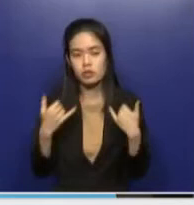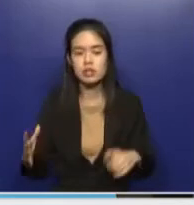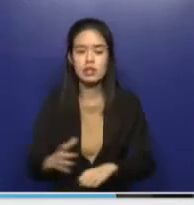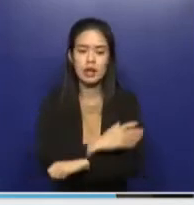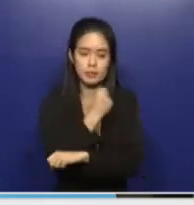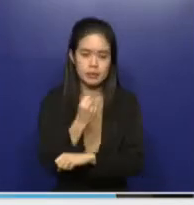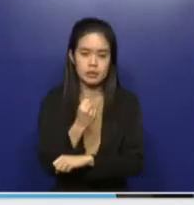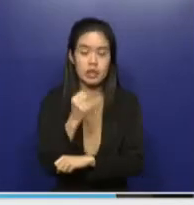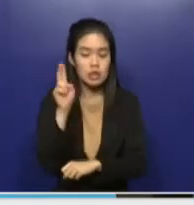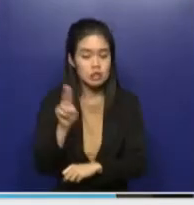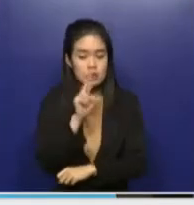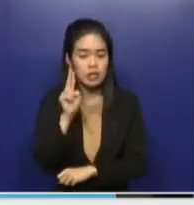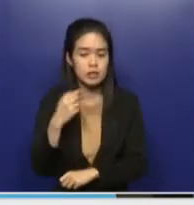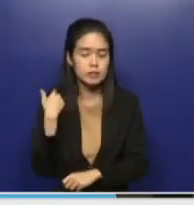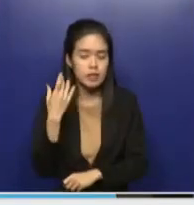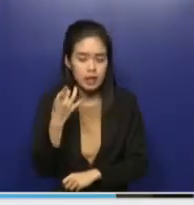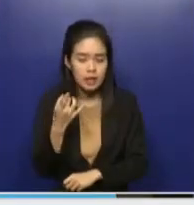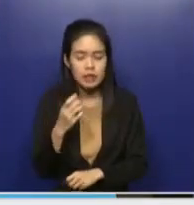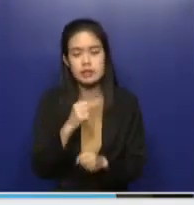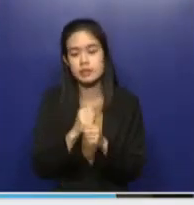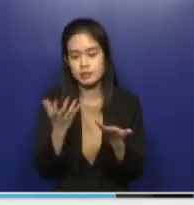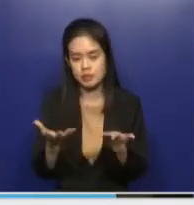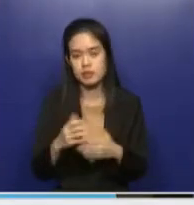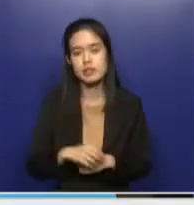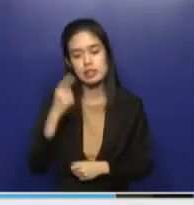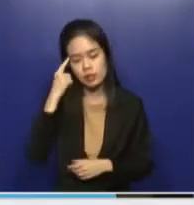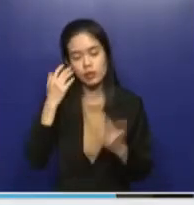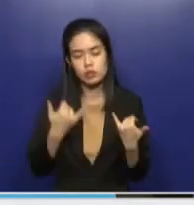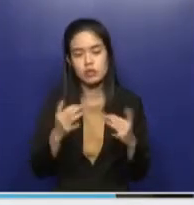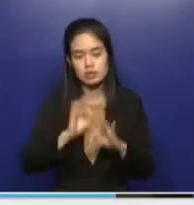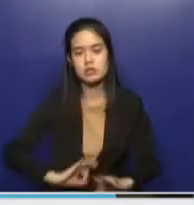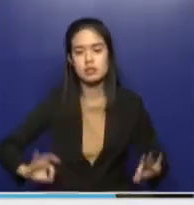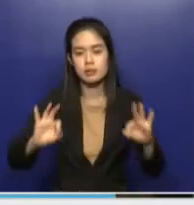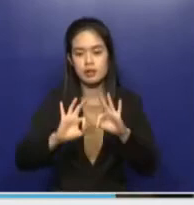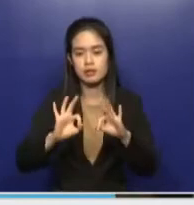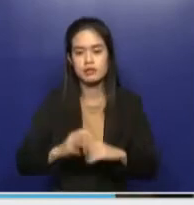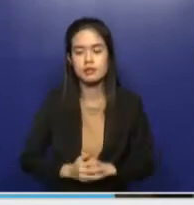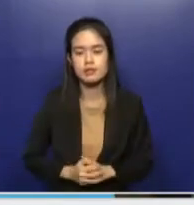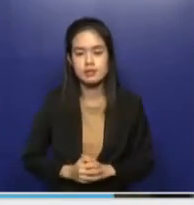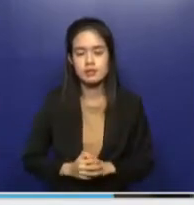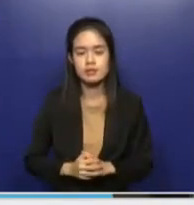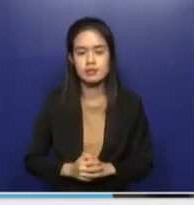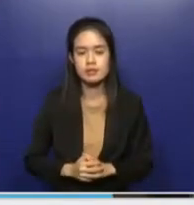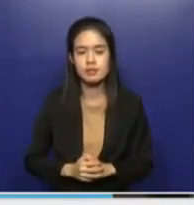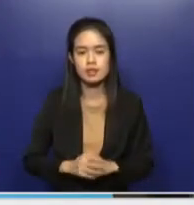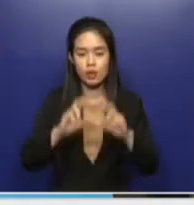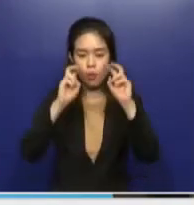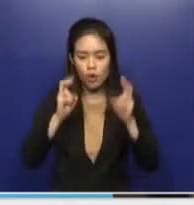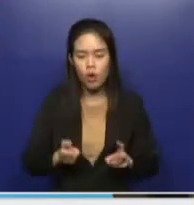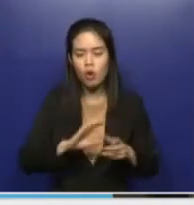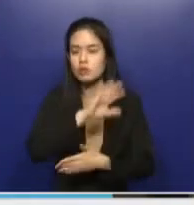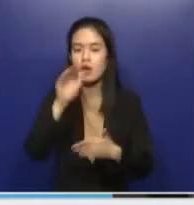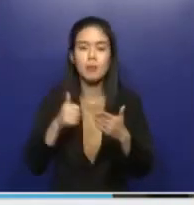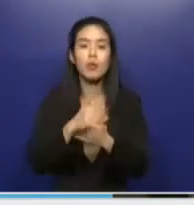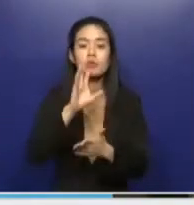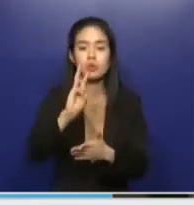ราจะนำมาใช้ประโยชน์ได้อย่างไรบ้างสิ่งเหล่านี้เป็นเรื่องที่สำคัญอย่างยิ่งครับท่านประธานเพราะฉะนั้นใน6ประเด็นที่ผมได้นำเสนอกับท่านประธ